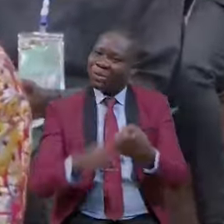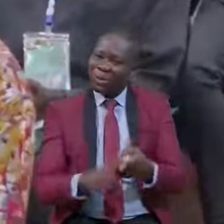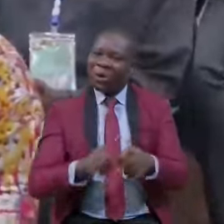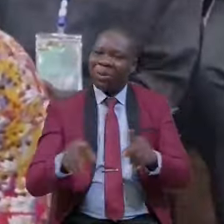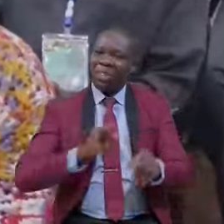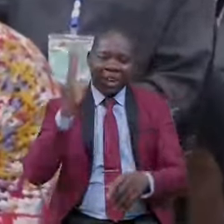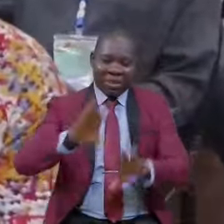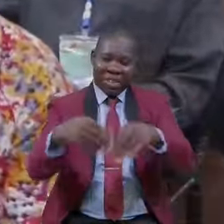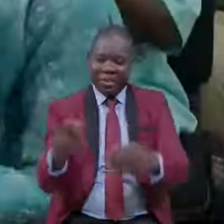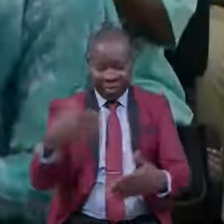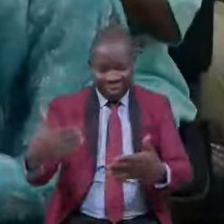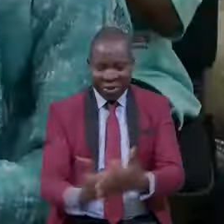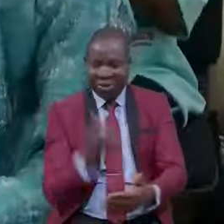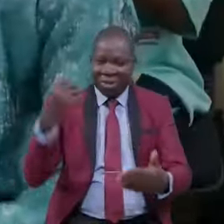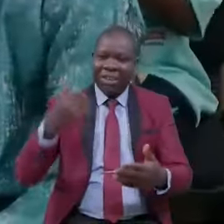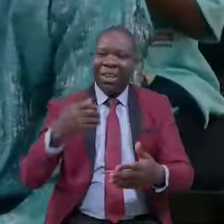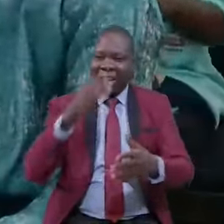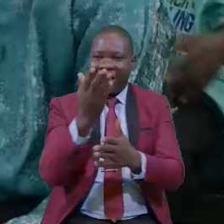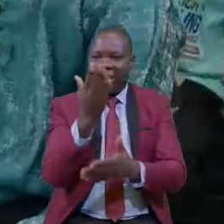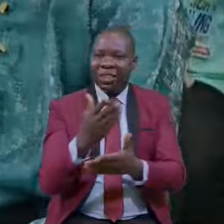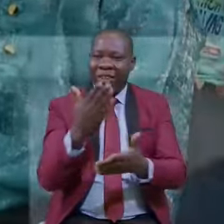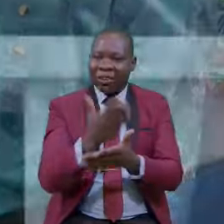chose de plus grand. Premièrement donc,